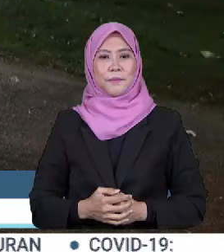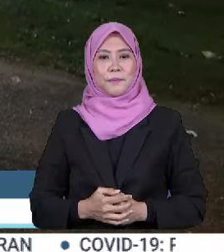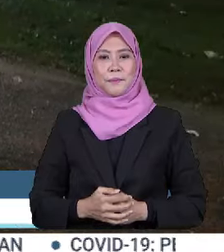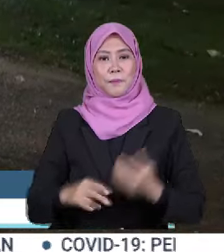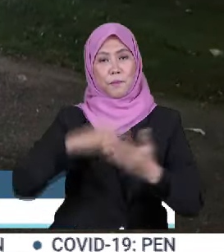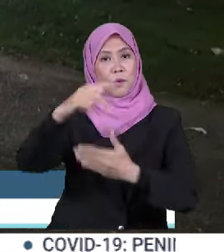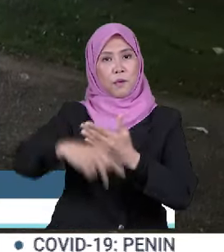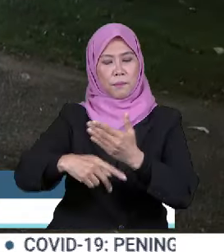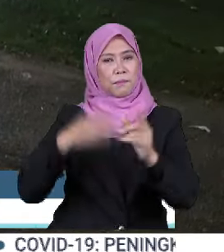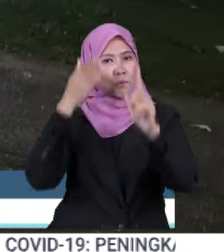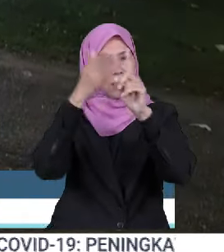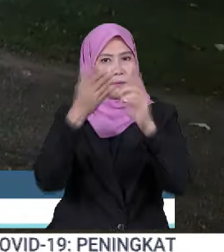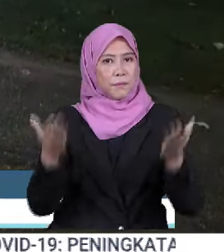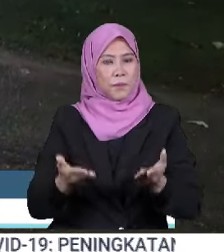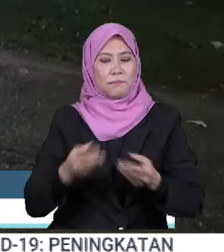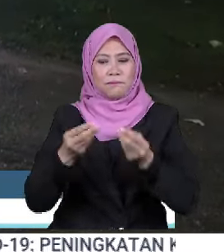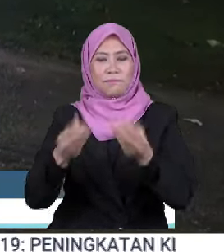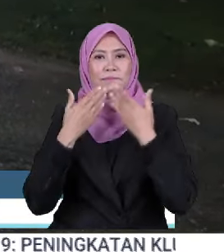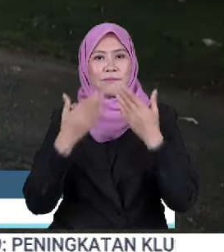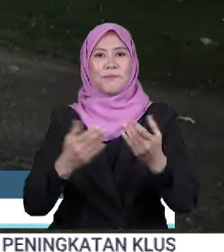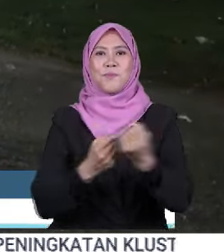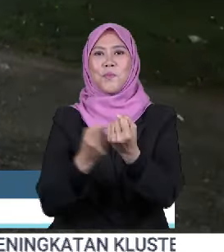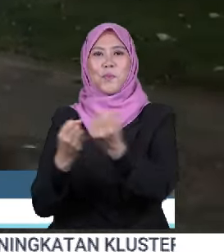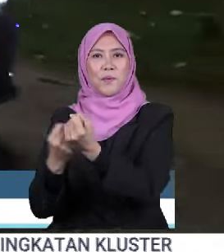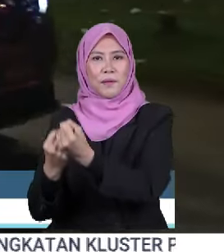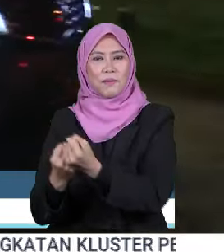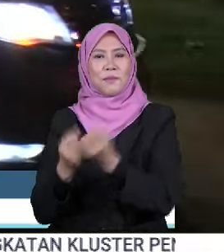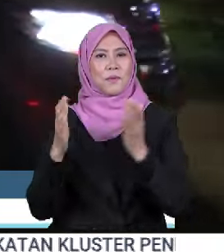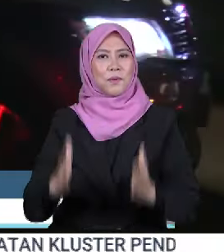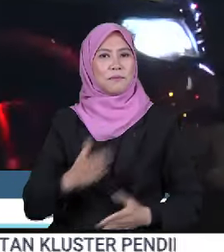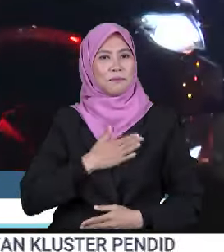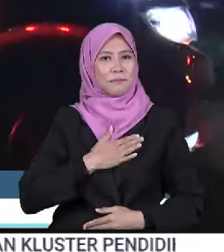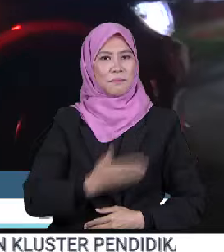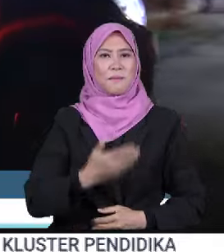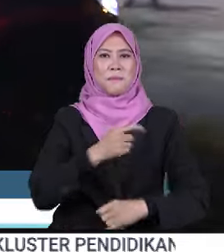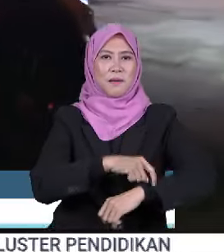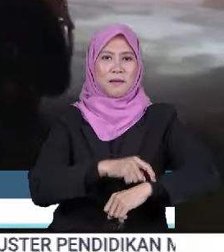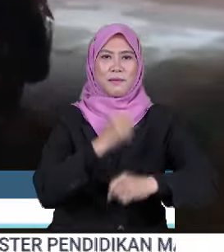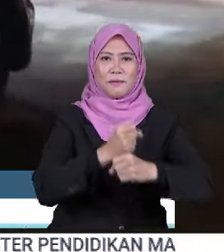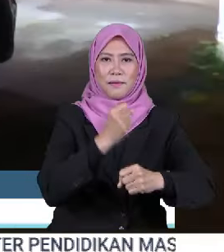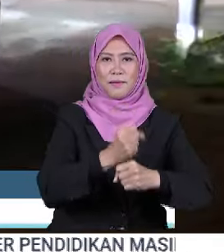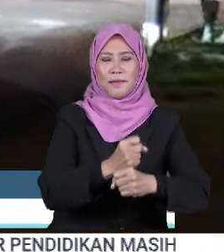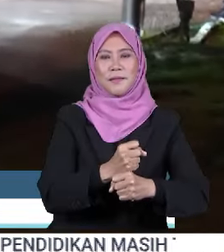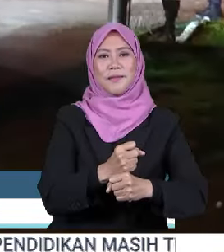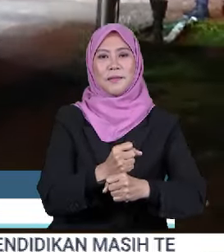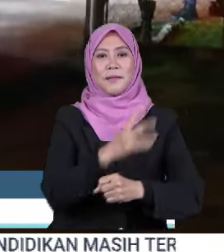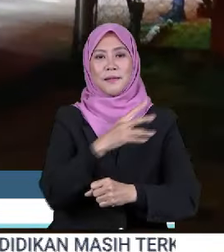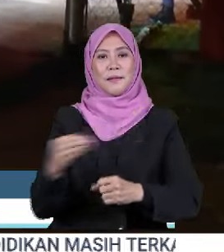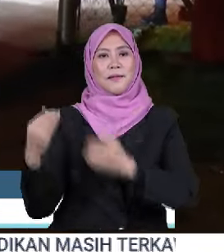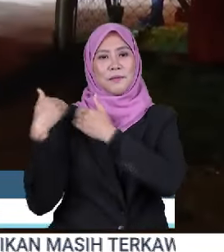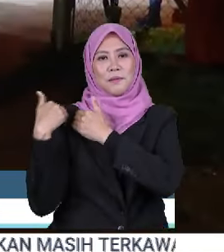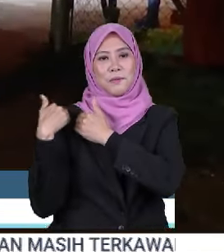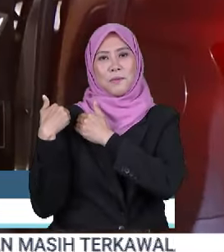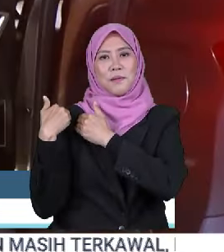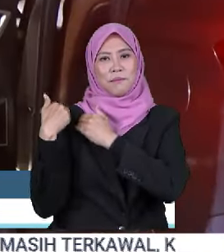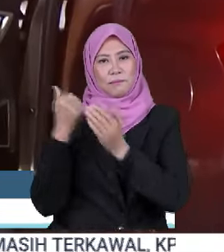program tersebut bertujuan memberi penghargaan dan sebagai moral kepada mereka yang berkorban masa dan tenaga dalam melaksanakan tugas dan tanggung